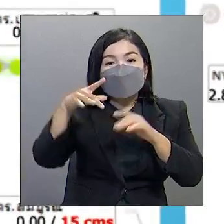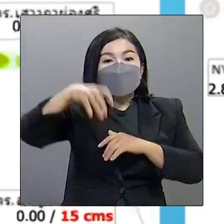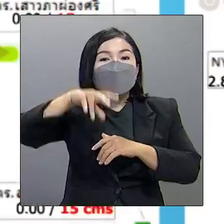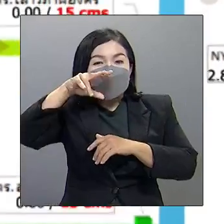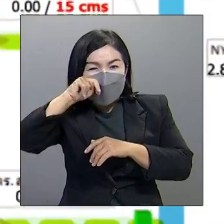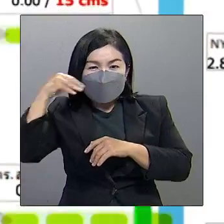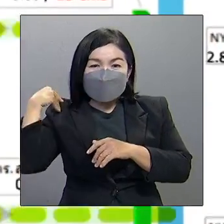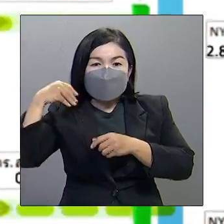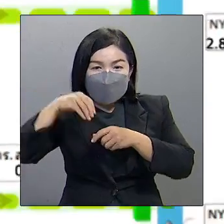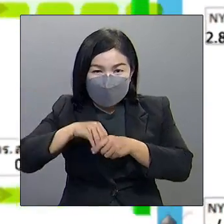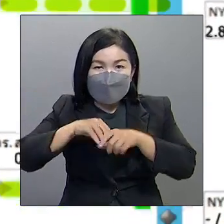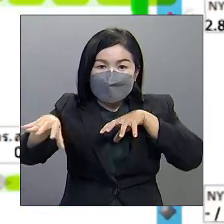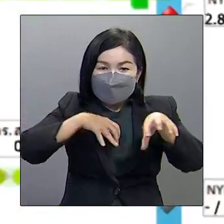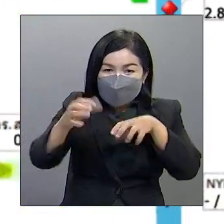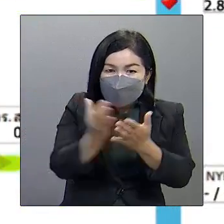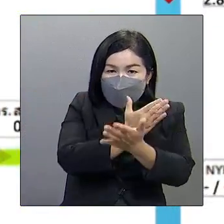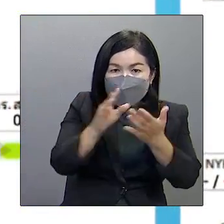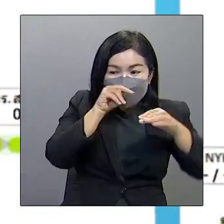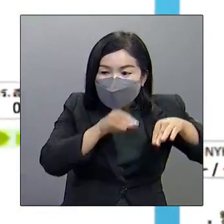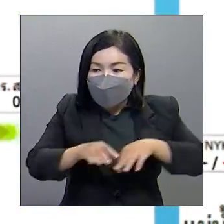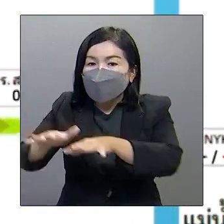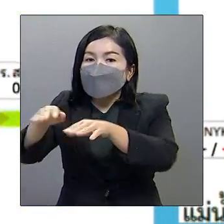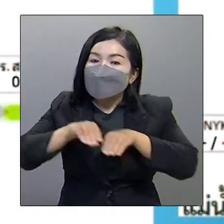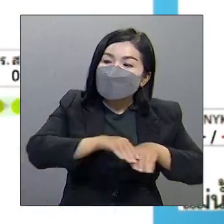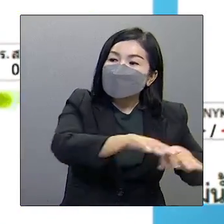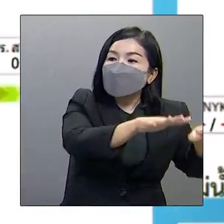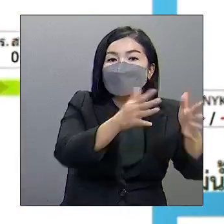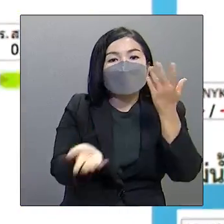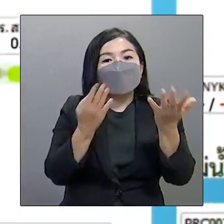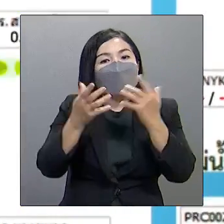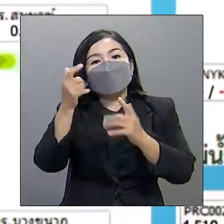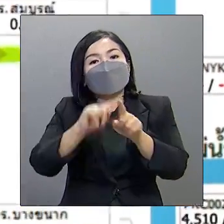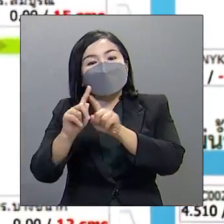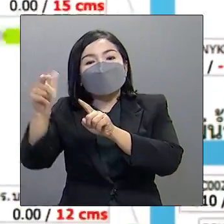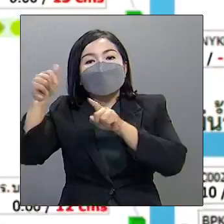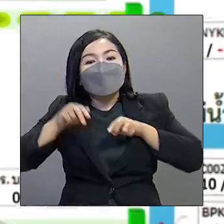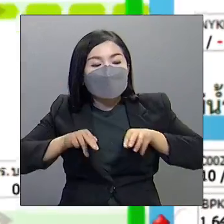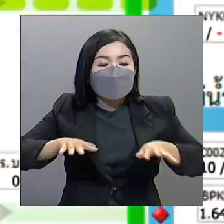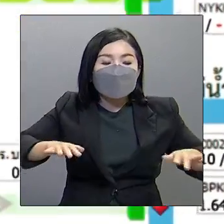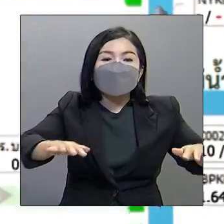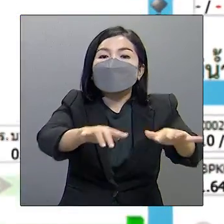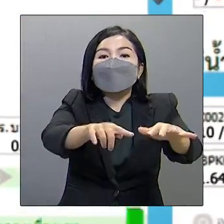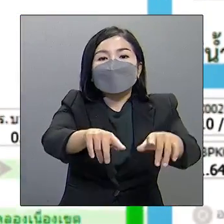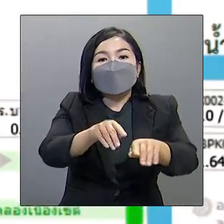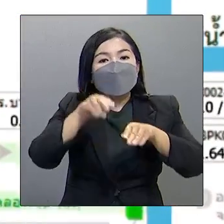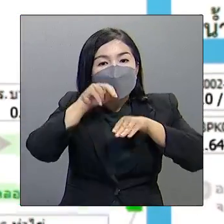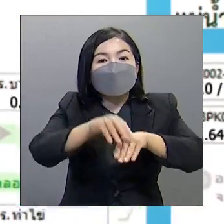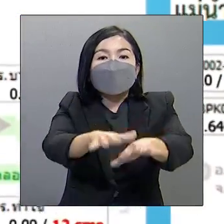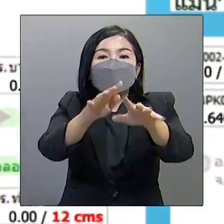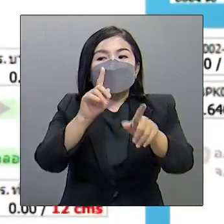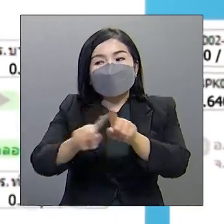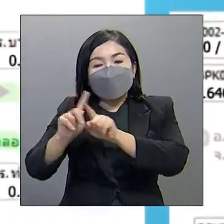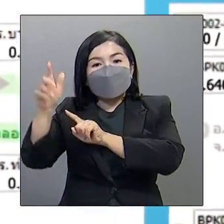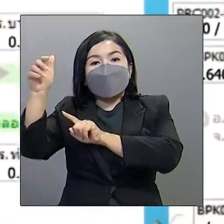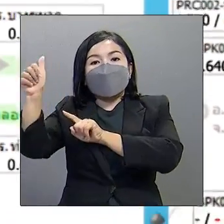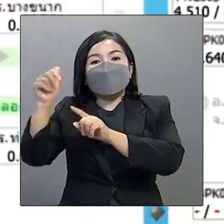บเนี่ยสามารถที่จะบริหารน้ำลงทั้งคลองรังสิตเอ่ยที่จะลงเจ้าพระยาหรือจะเอาออกทางแม่น้ำนครยกหรือแม่น้ำบางประกงได้นะ